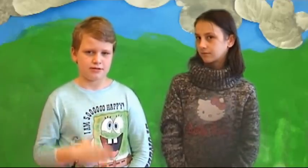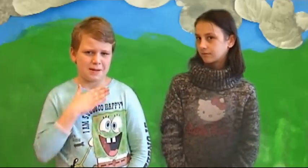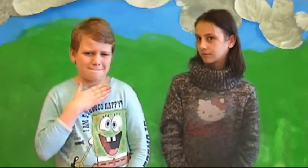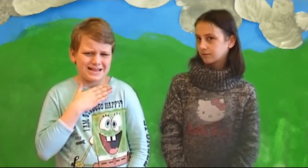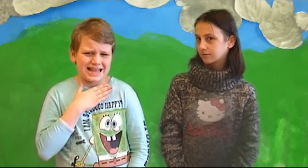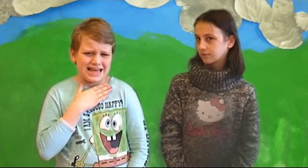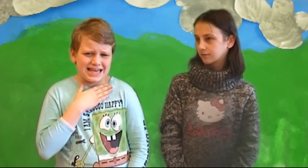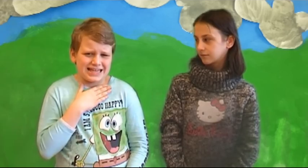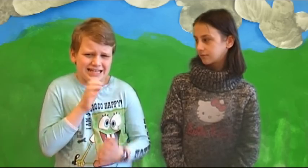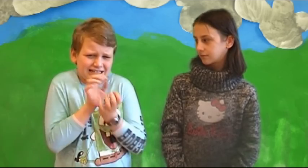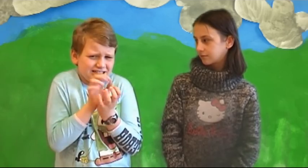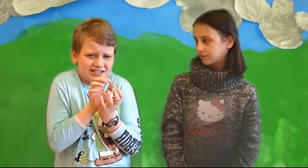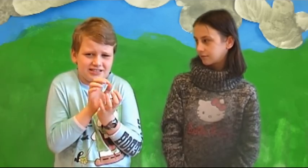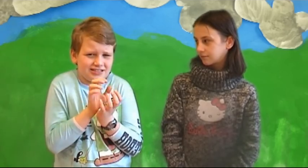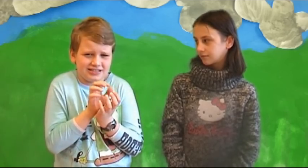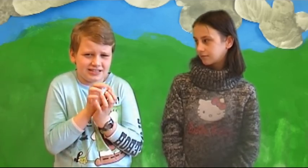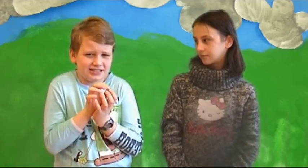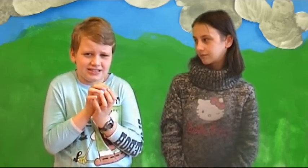Mir ist kalt.